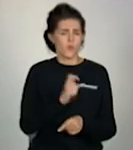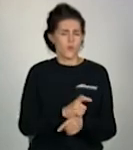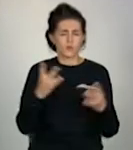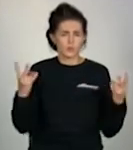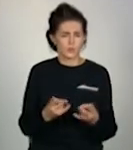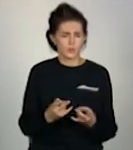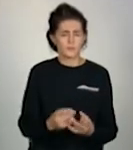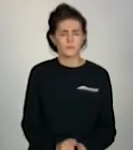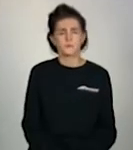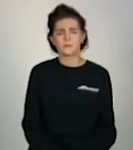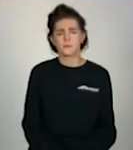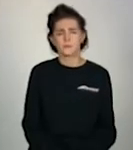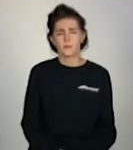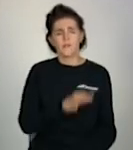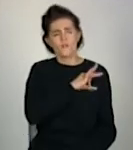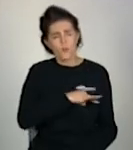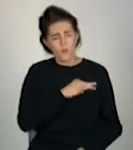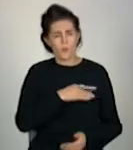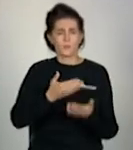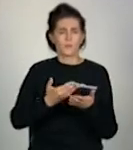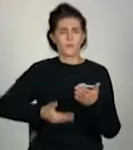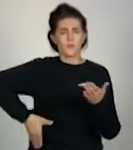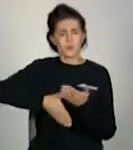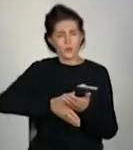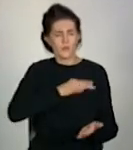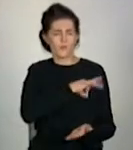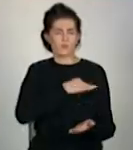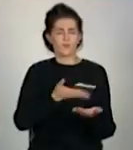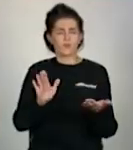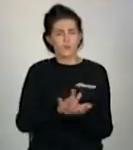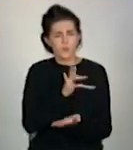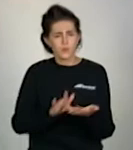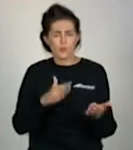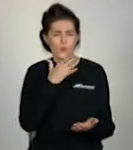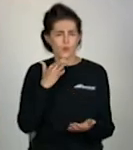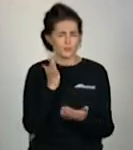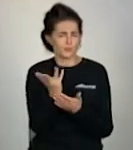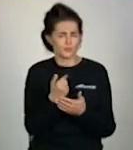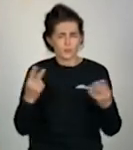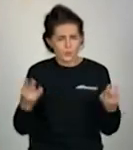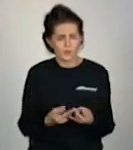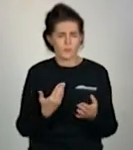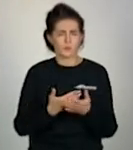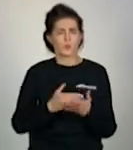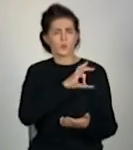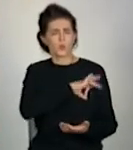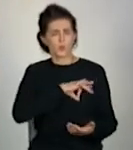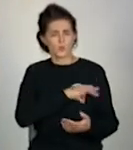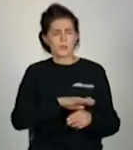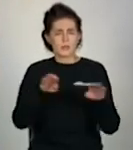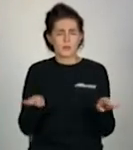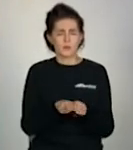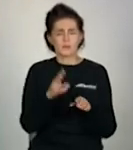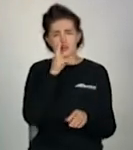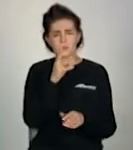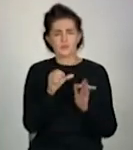актуальним. Вихователь, помічник вихователя, бухгалтери, не один бухгалтер на сьогодні потрібен, юристи. Заробітна плата на цих вакансіях від